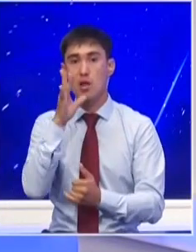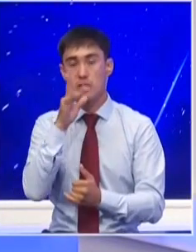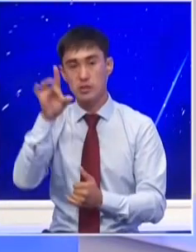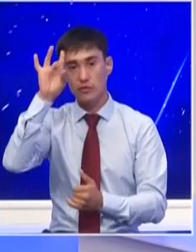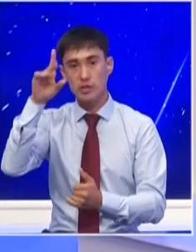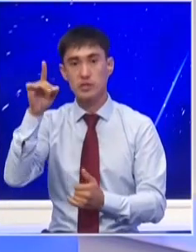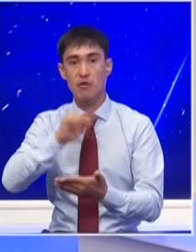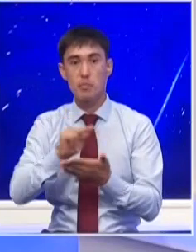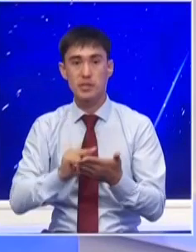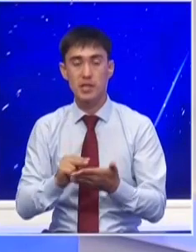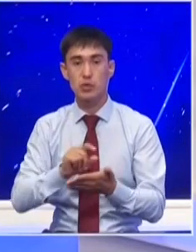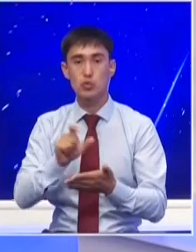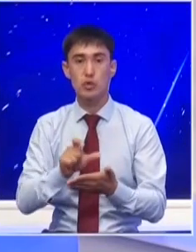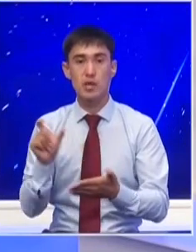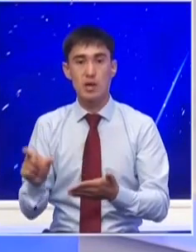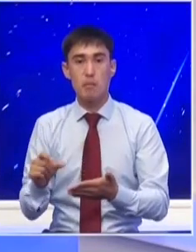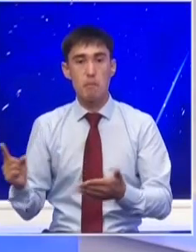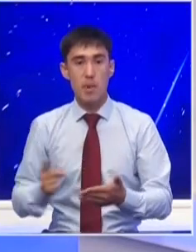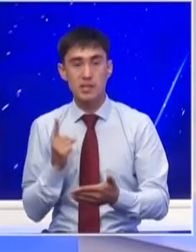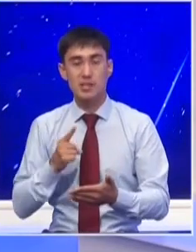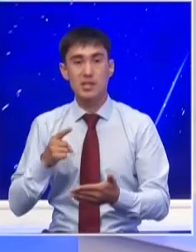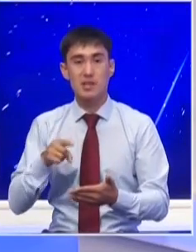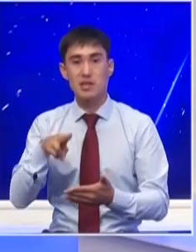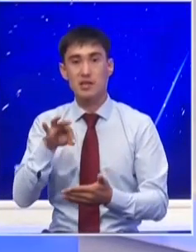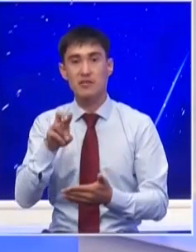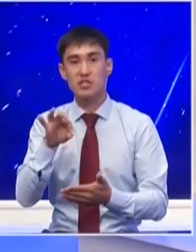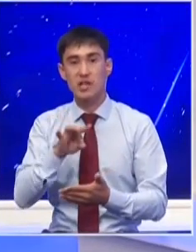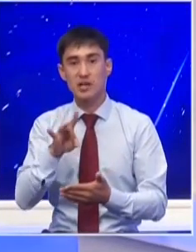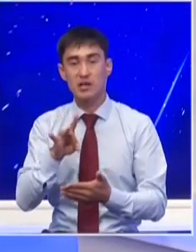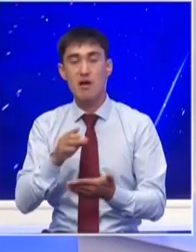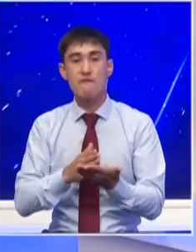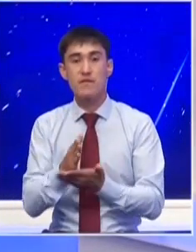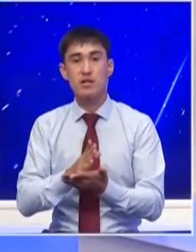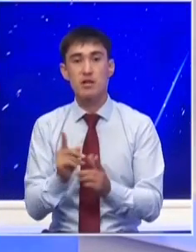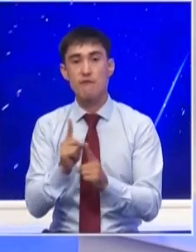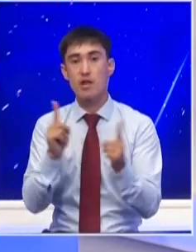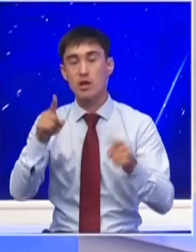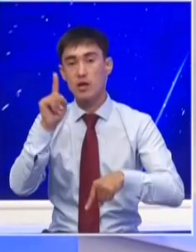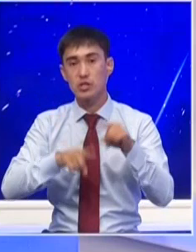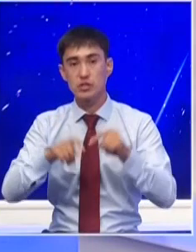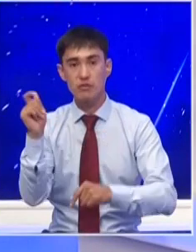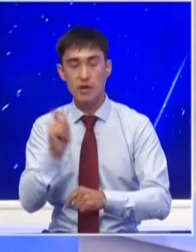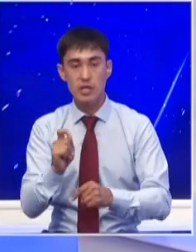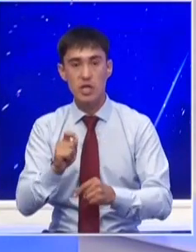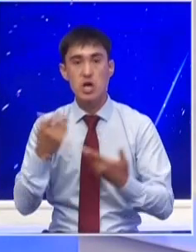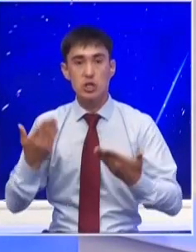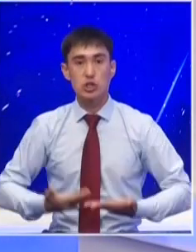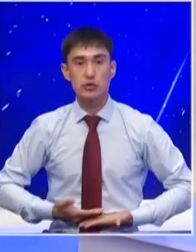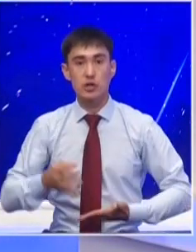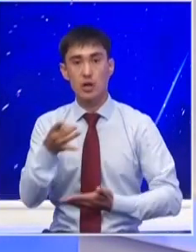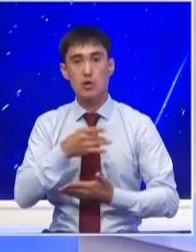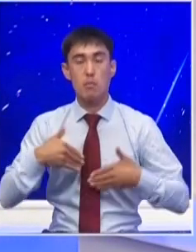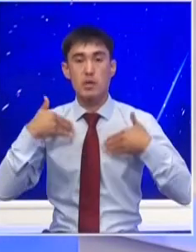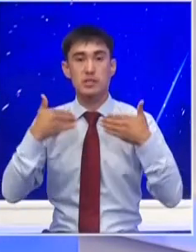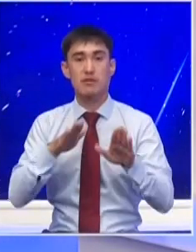известного видного писателя и журналиста, мастера детективного жанра, ветерана Великой Отечественной войны, жителей района